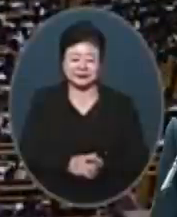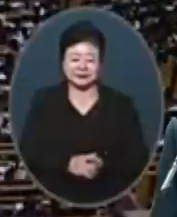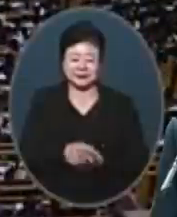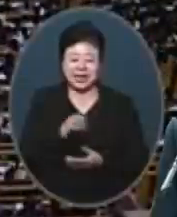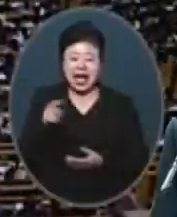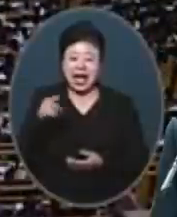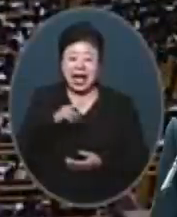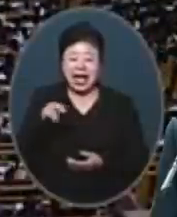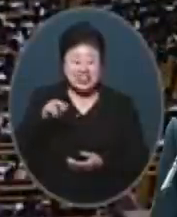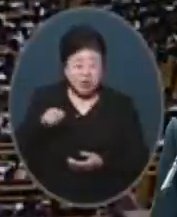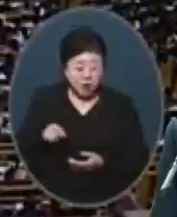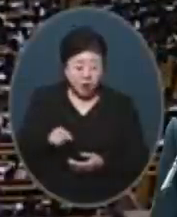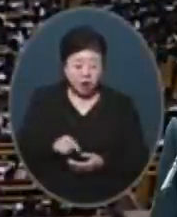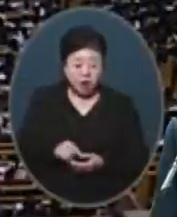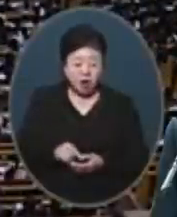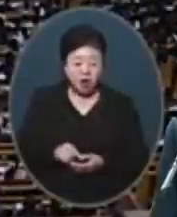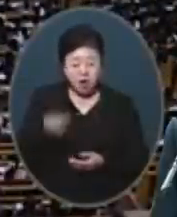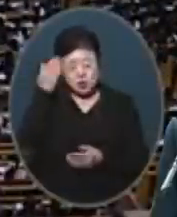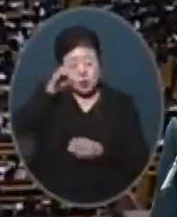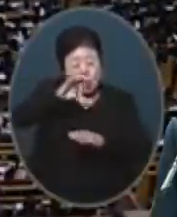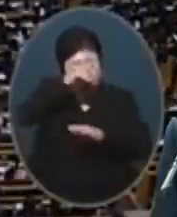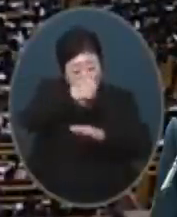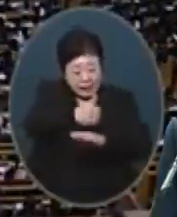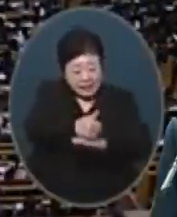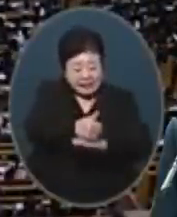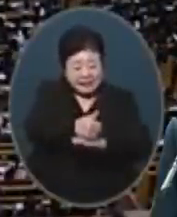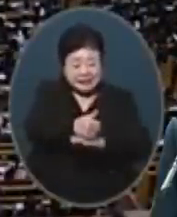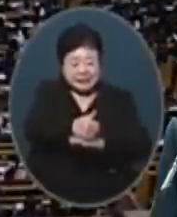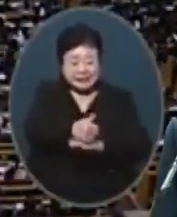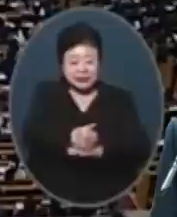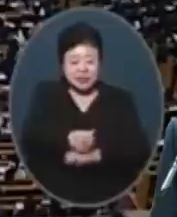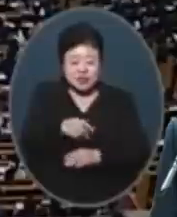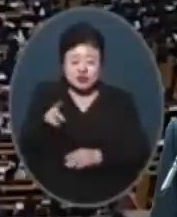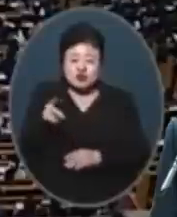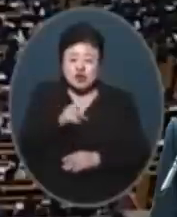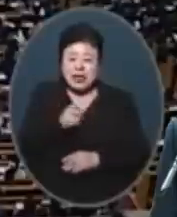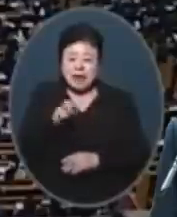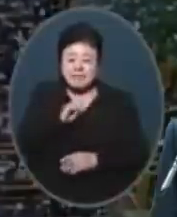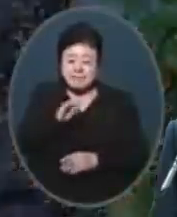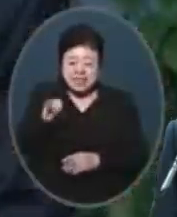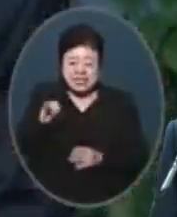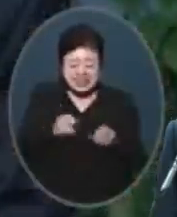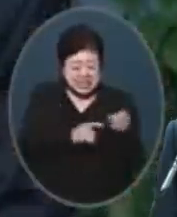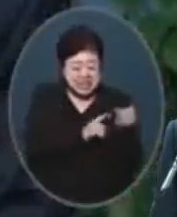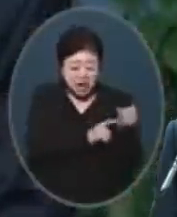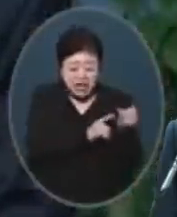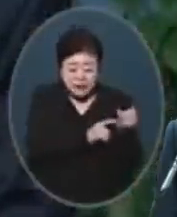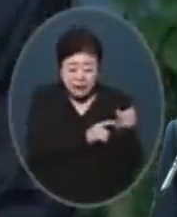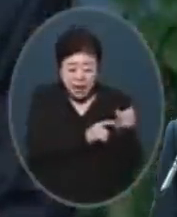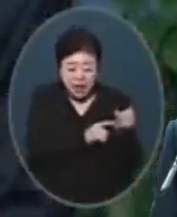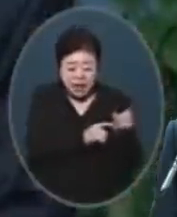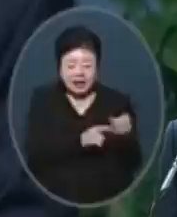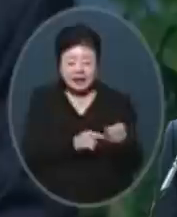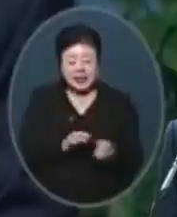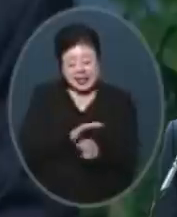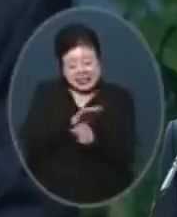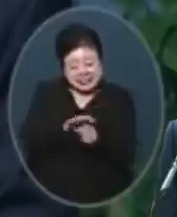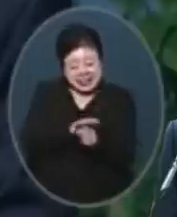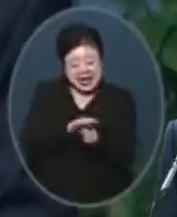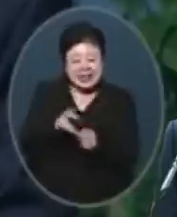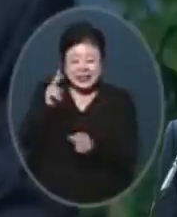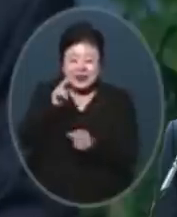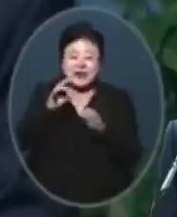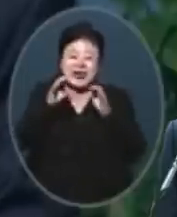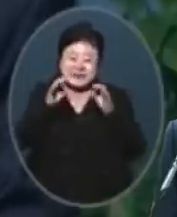아가스는 솔로몬이 술람이 여자와 사랑을 하는 노래를